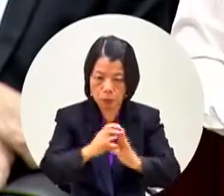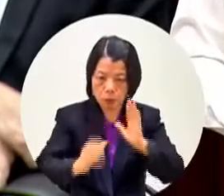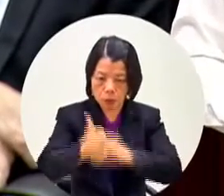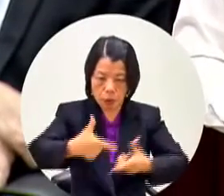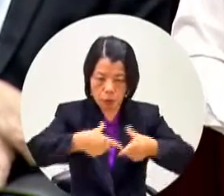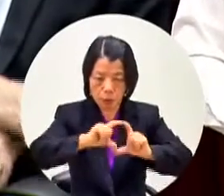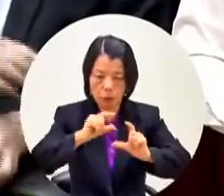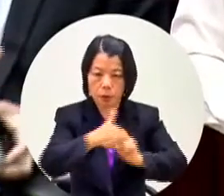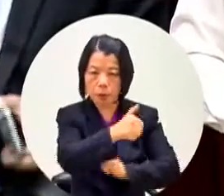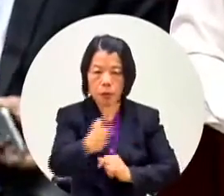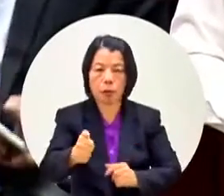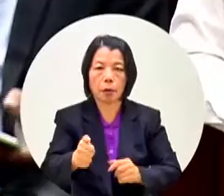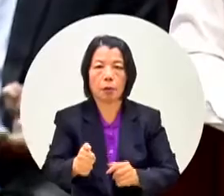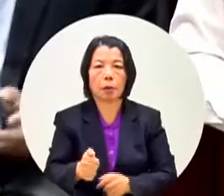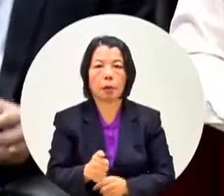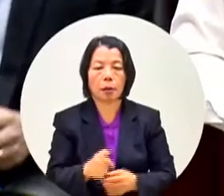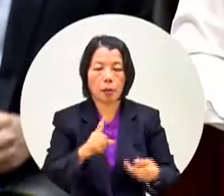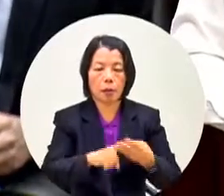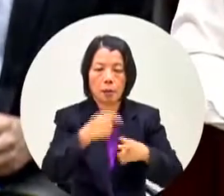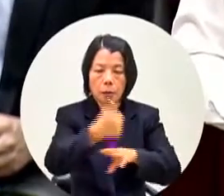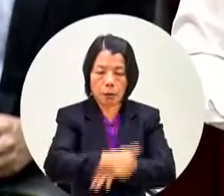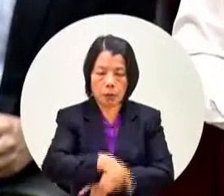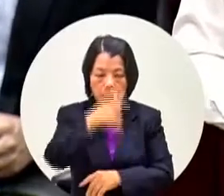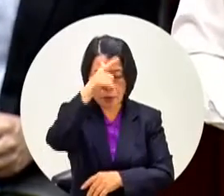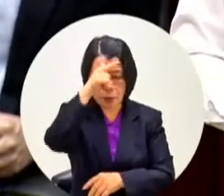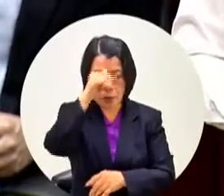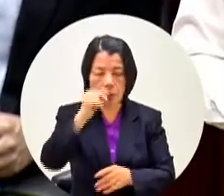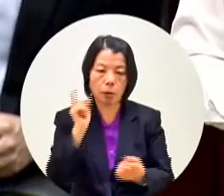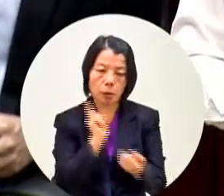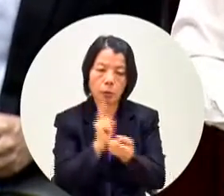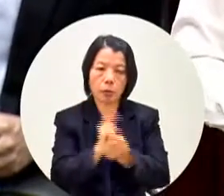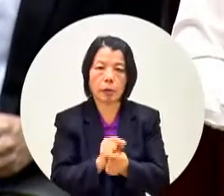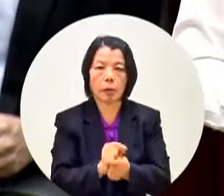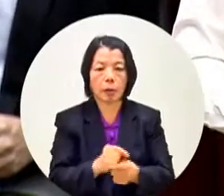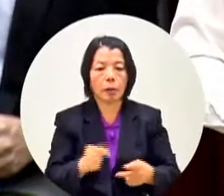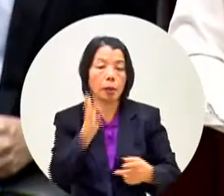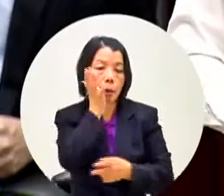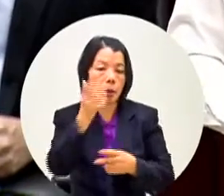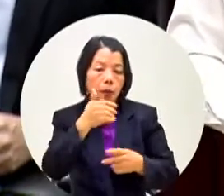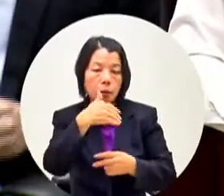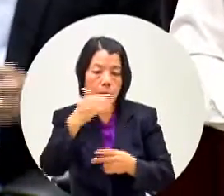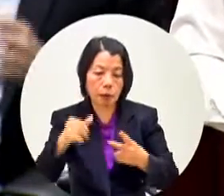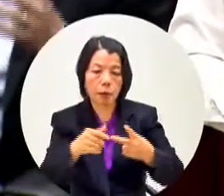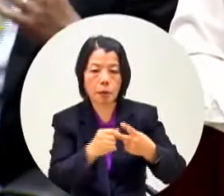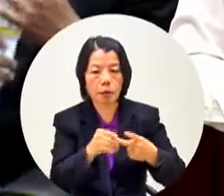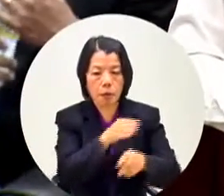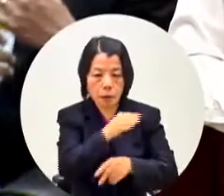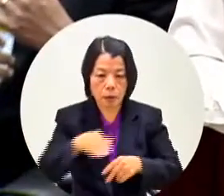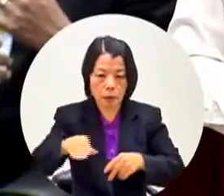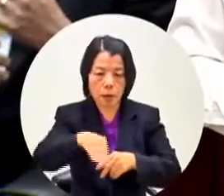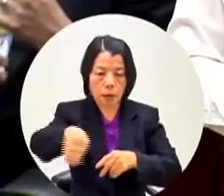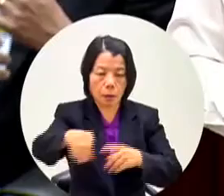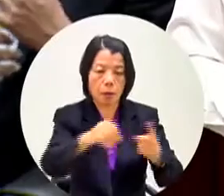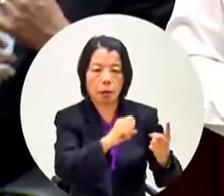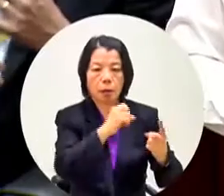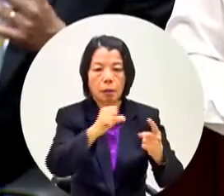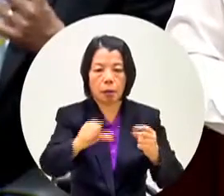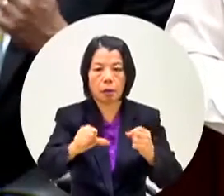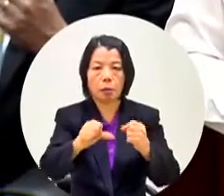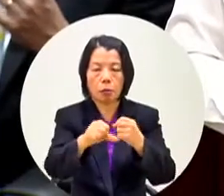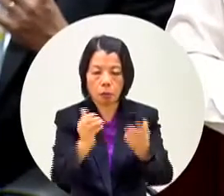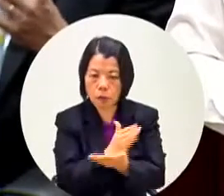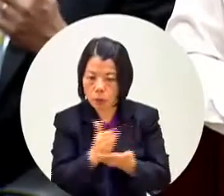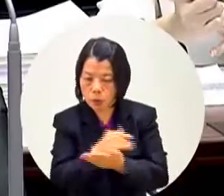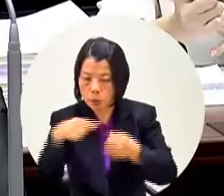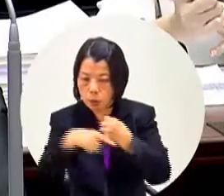完工为目标以上。 啊，那冈山第二交流道 的问题，我请我们交通局来跟议员报告。 好，谢